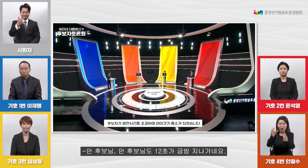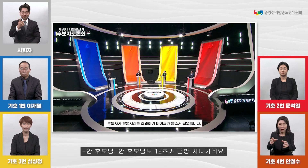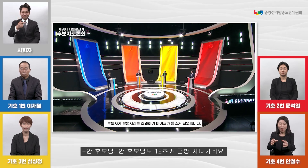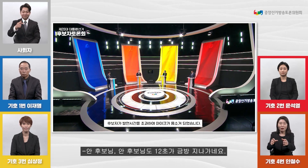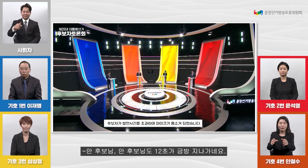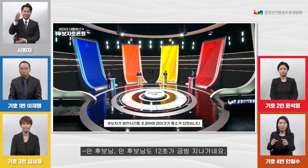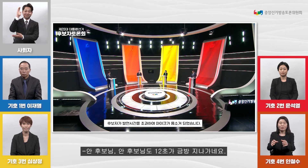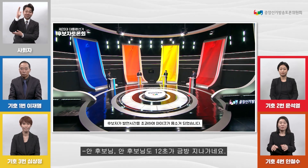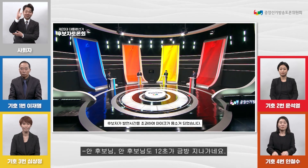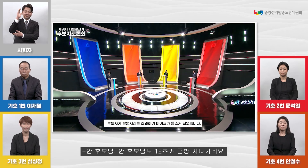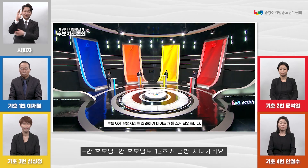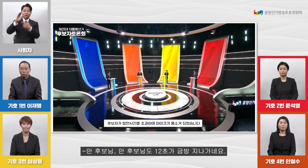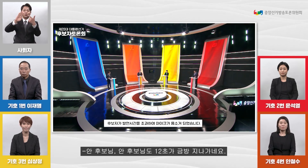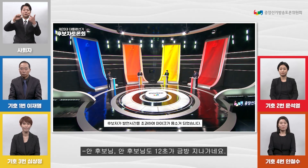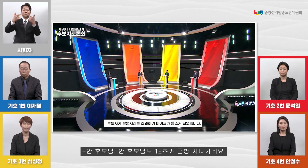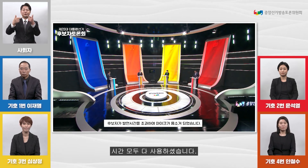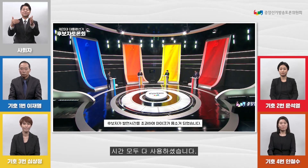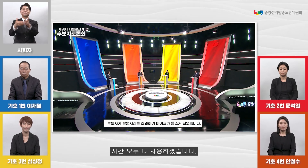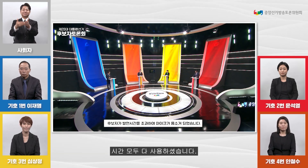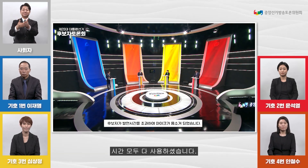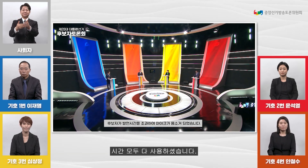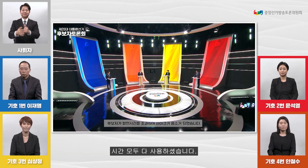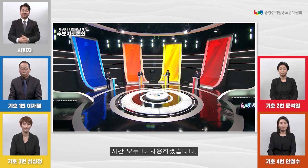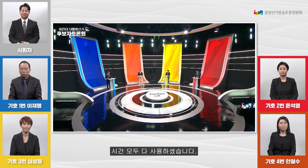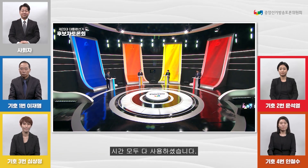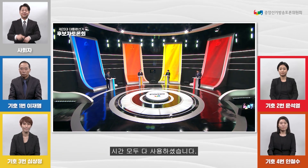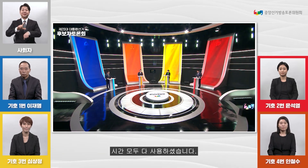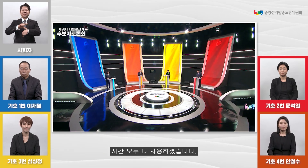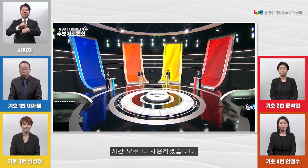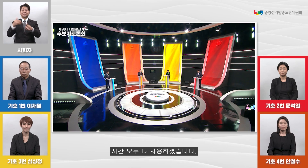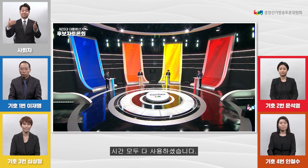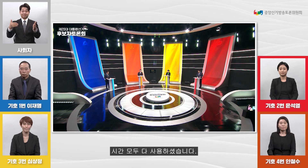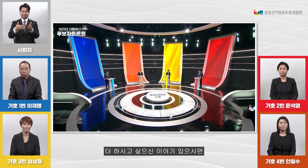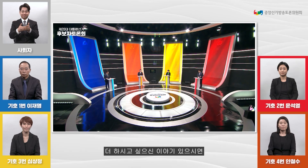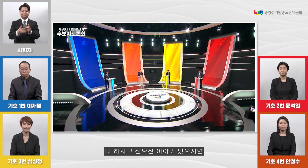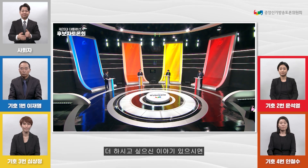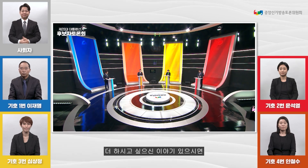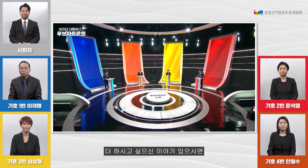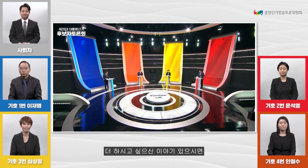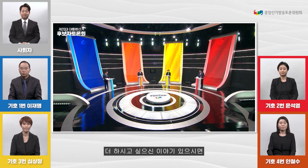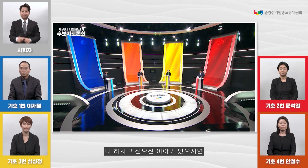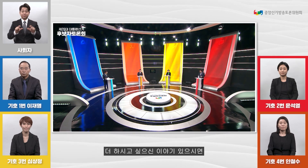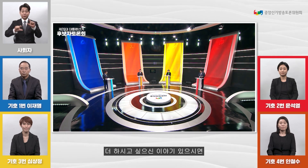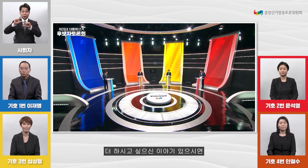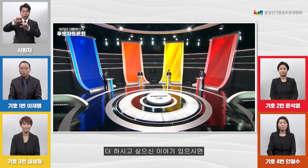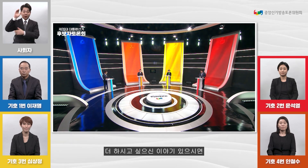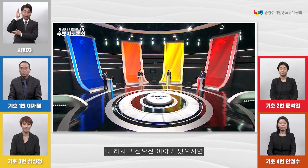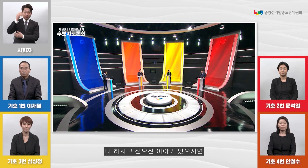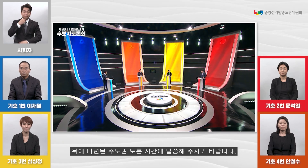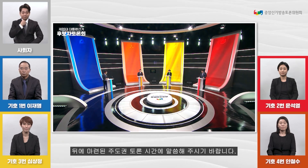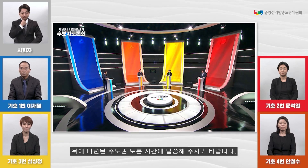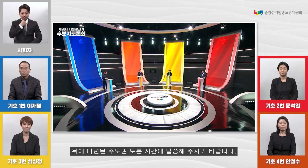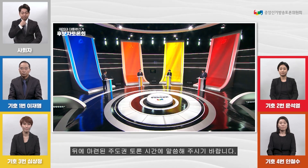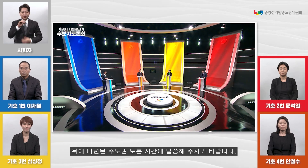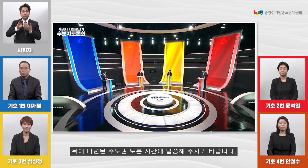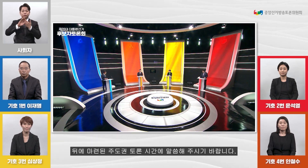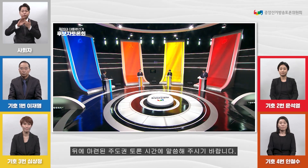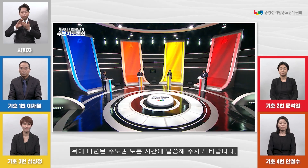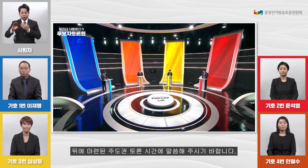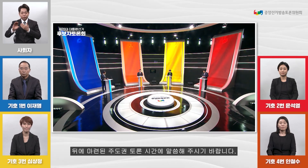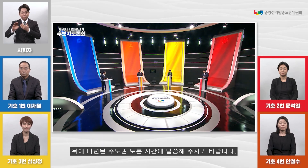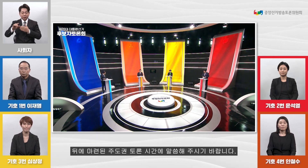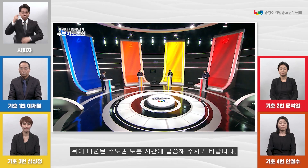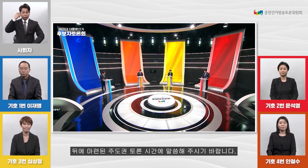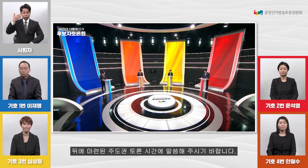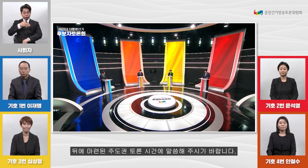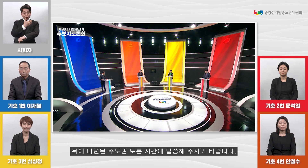후보님도 12초가 금방 지나가네요. 시간 모두 다 사용하셨습니다. 더 하시고 싶으신 이야기 있으시면 뒤에 마련된 주도권